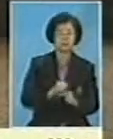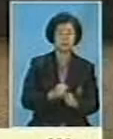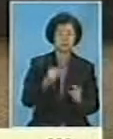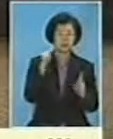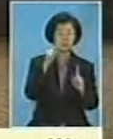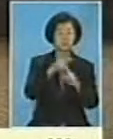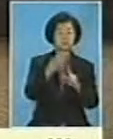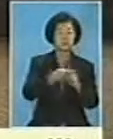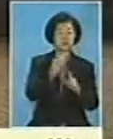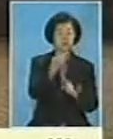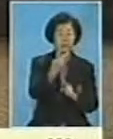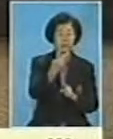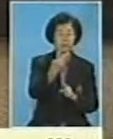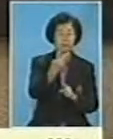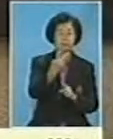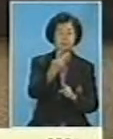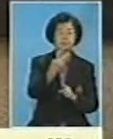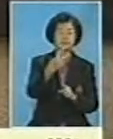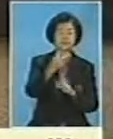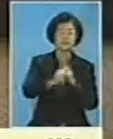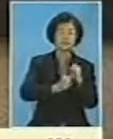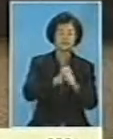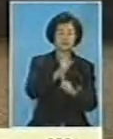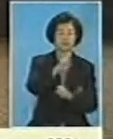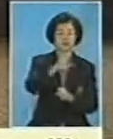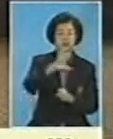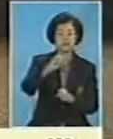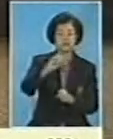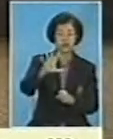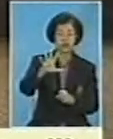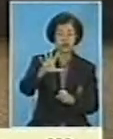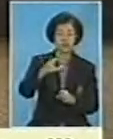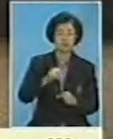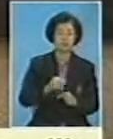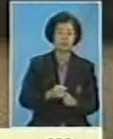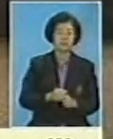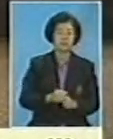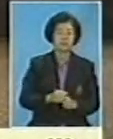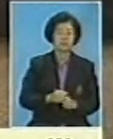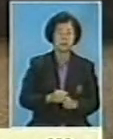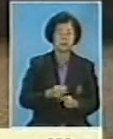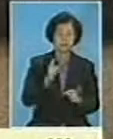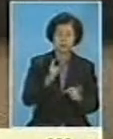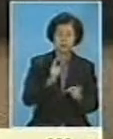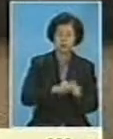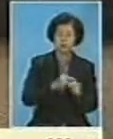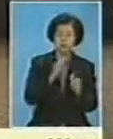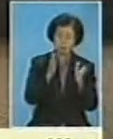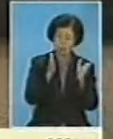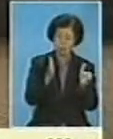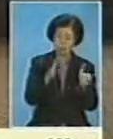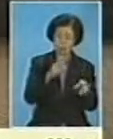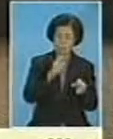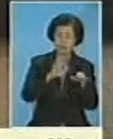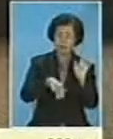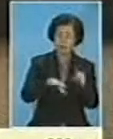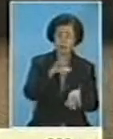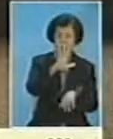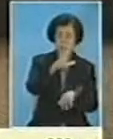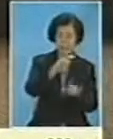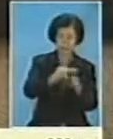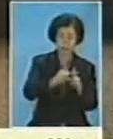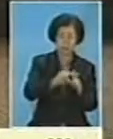2554ถึงเดือนกุมภาพันธ์พ.ศ. 2555เป็นช่วงเวลาประมาณ5เดือนที่รับผิดช